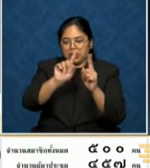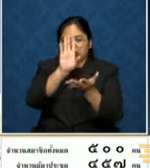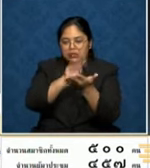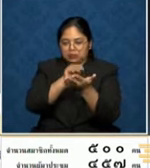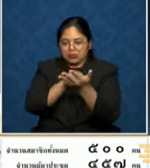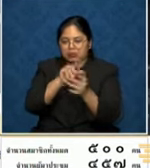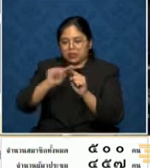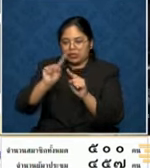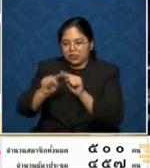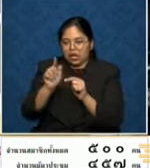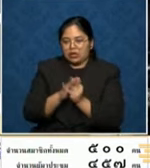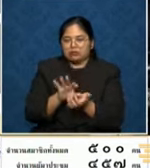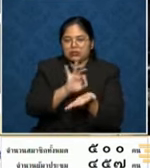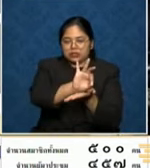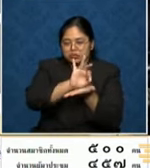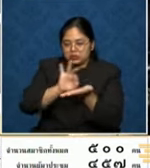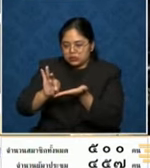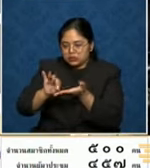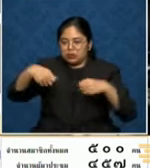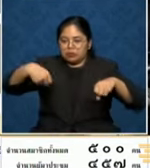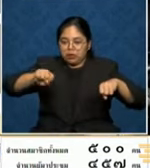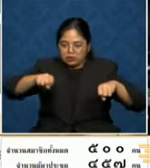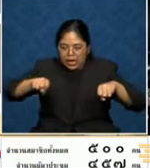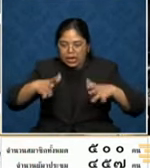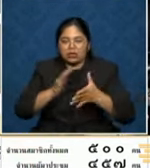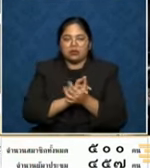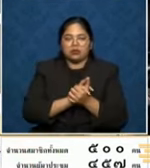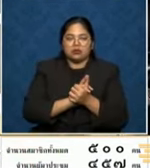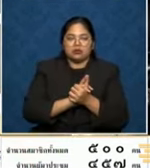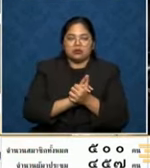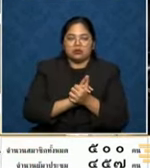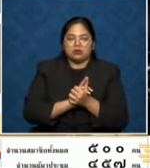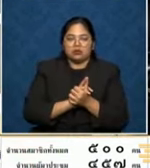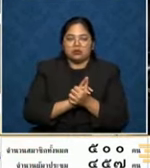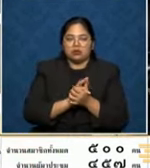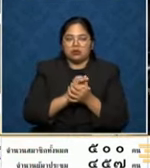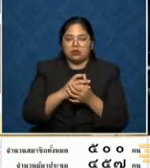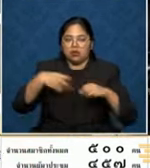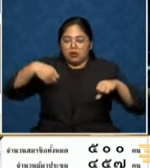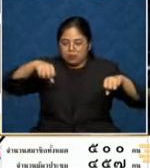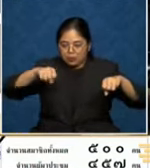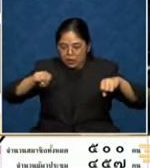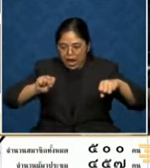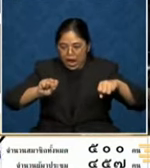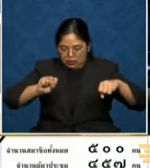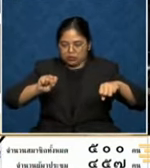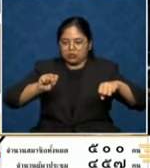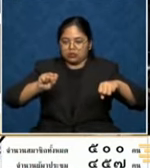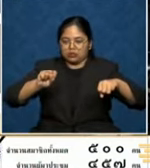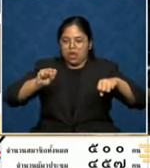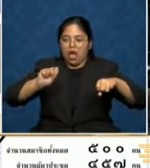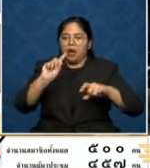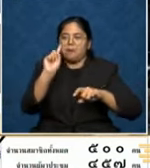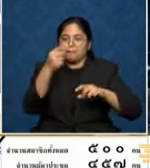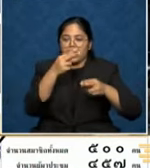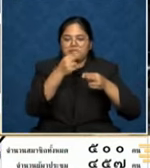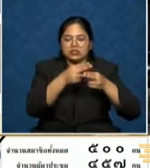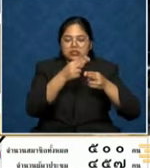การซื้อรถมอเตอร์ไซค์นะคะรถจักรยานยนต์จดทะเบียนใหม่ของปี